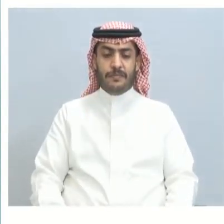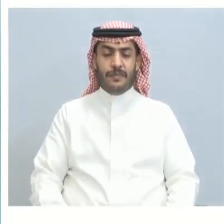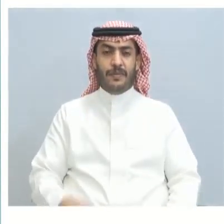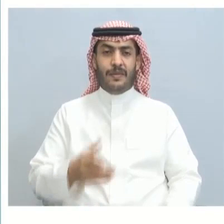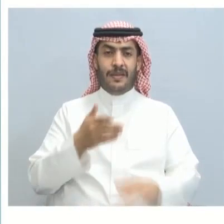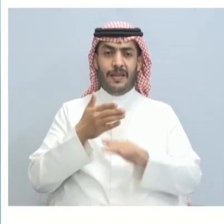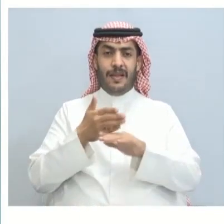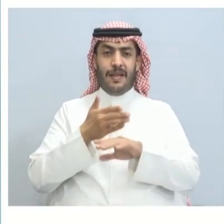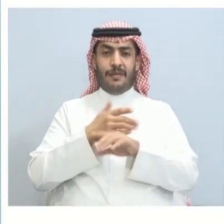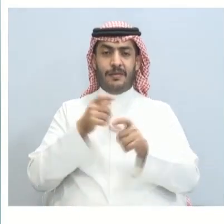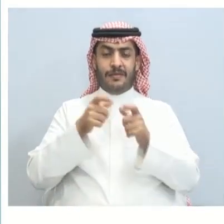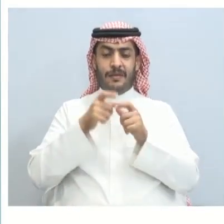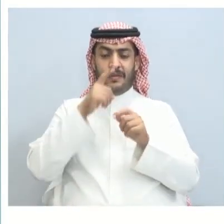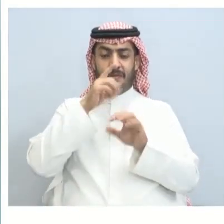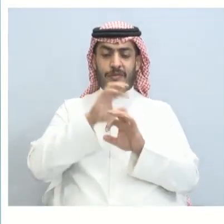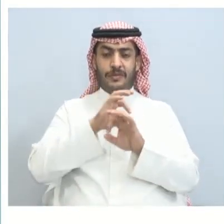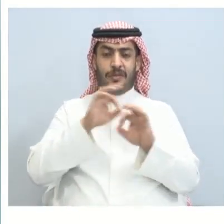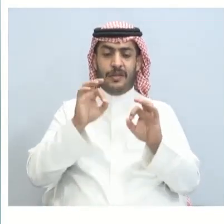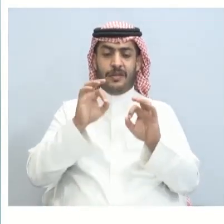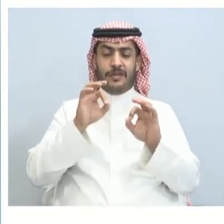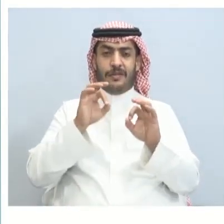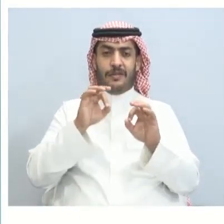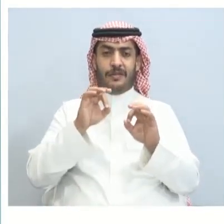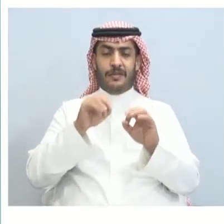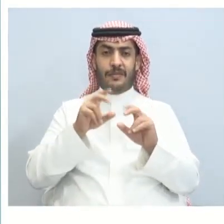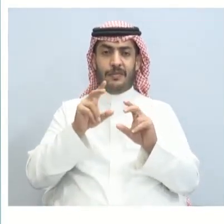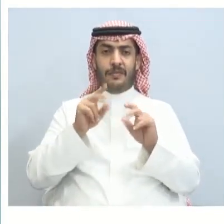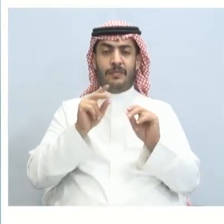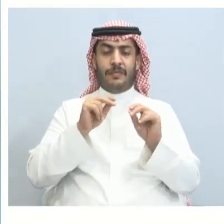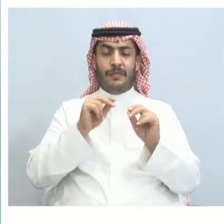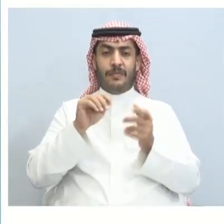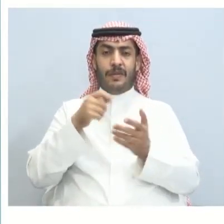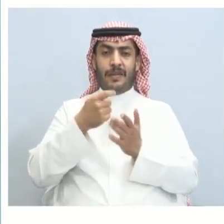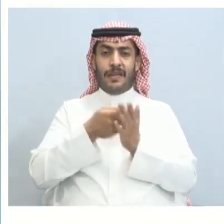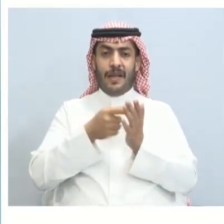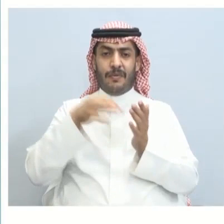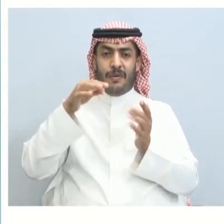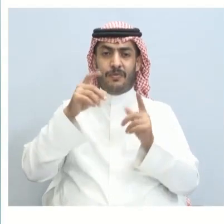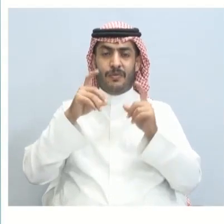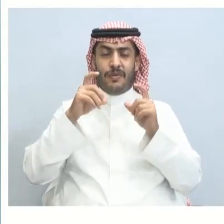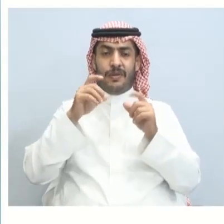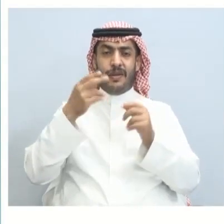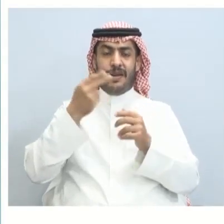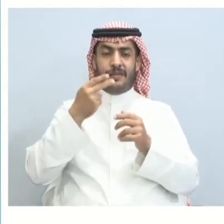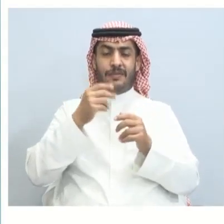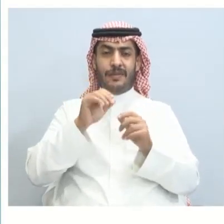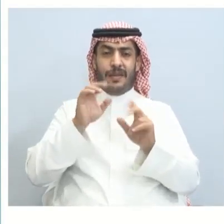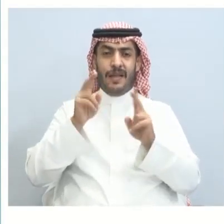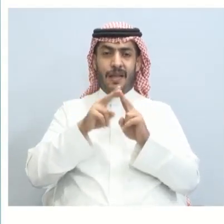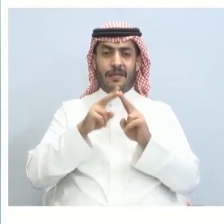الاجتماع يجهز القاعه بالادوات المساعده مثلا يحتاج الى ادوات كتابيه صور رسومات